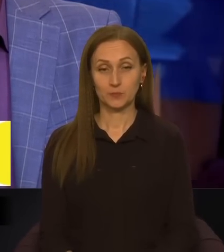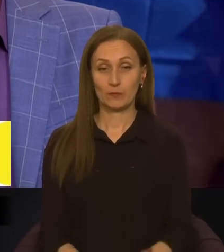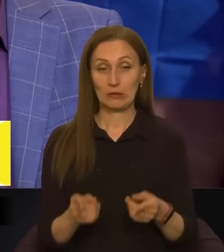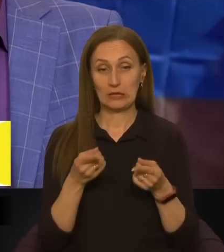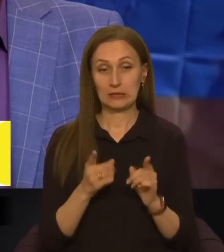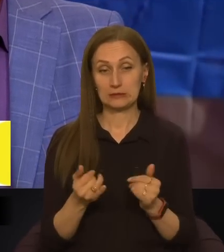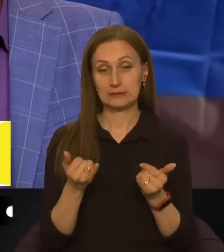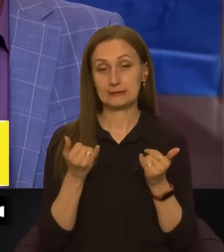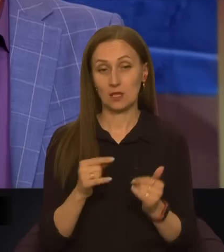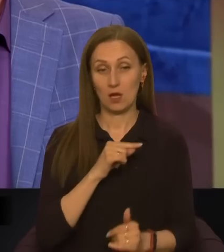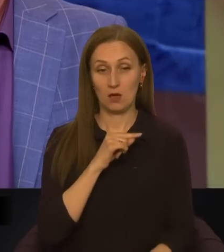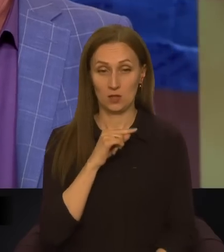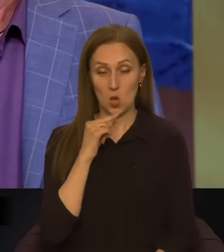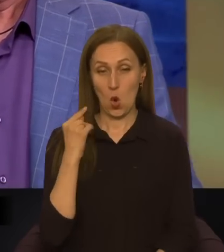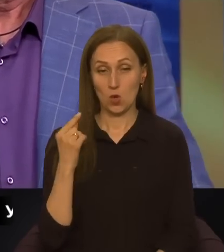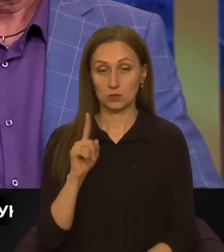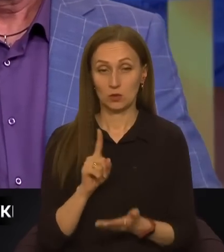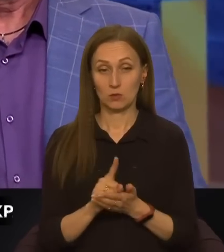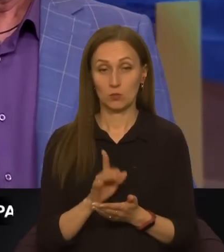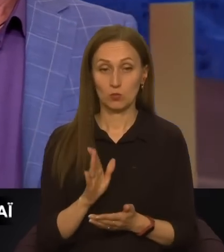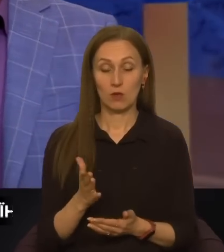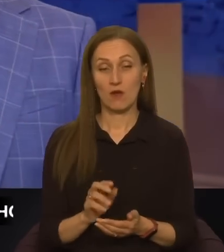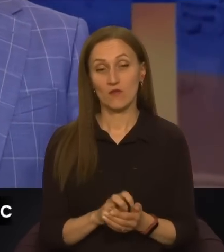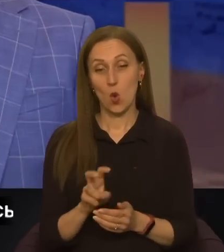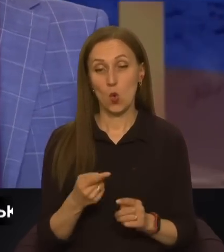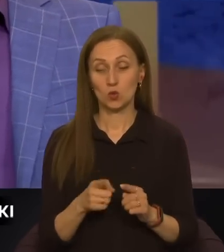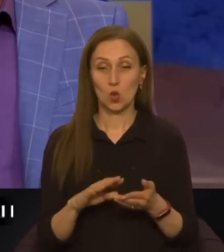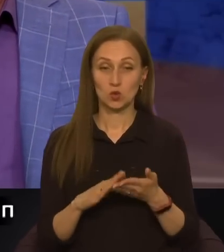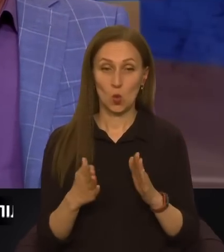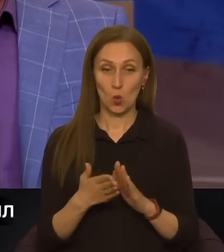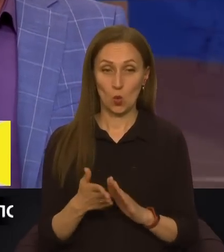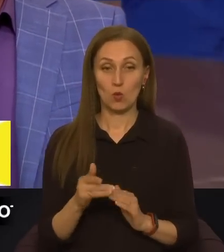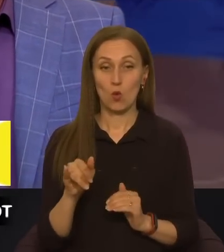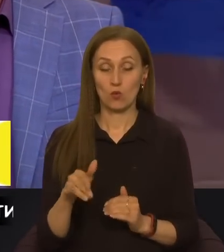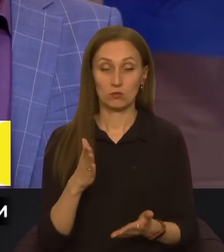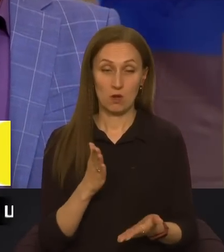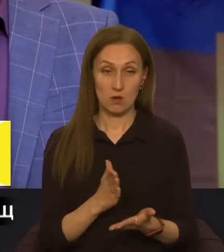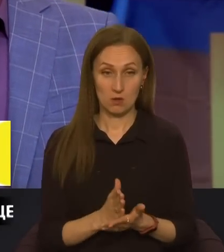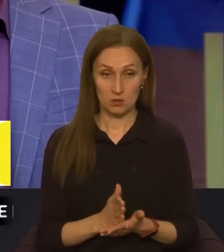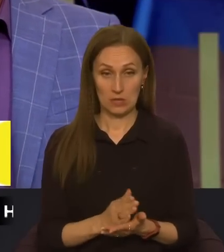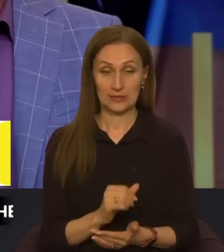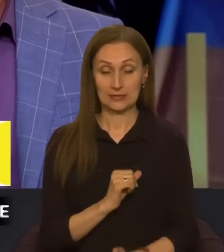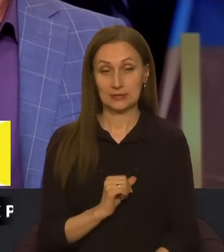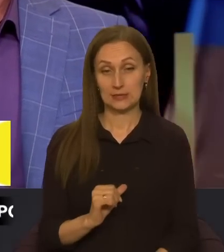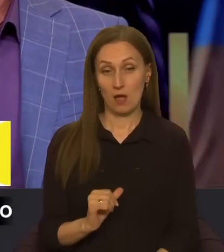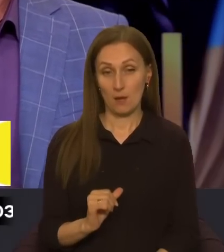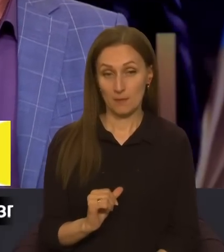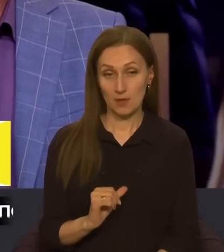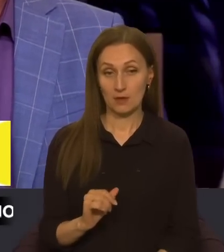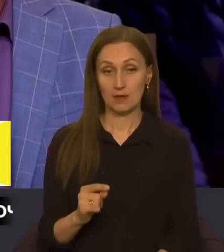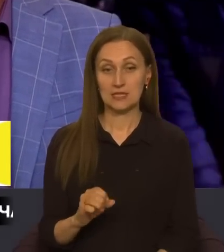Дійсно, зараз росіяни повинні будуть якось виходити з тієї ситуації, в якої вони опинилися. Саме